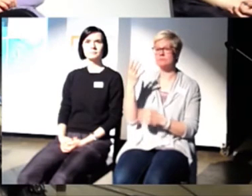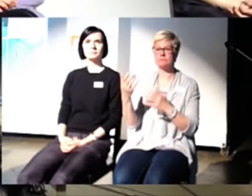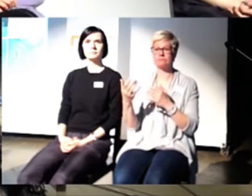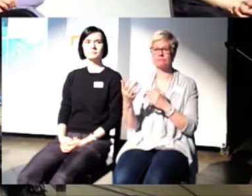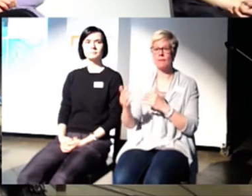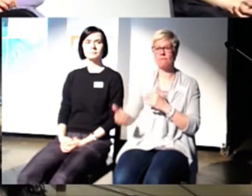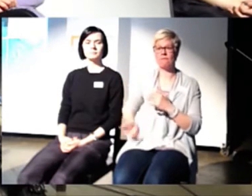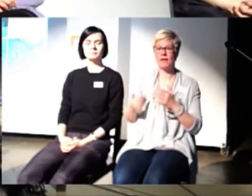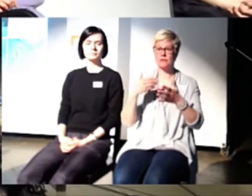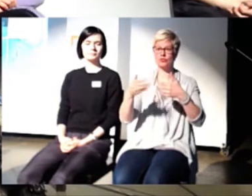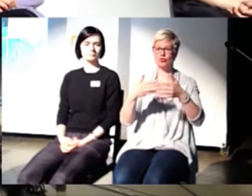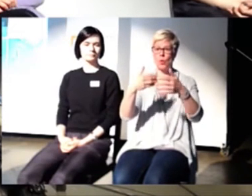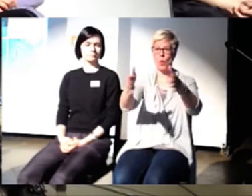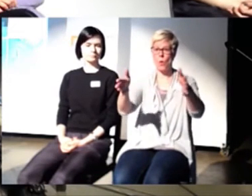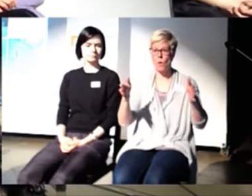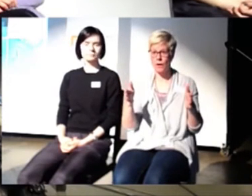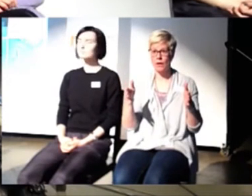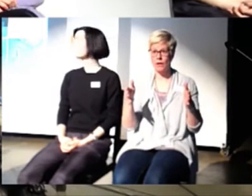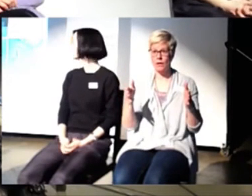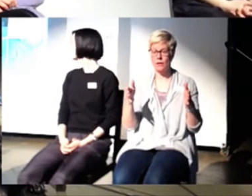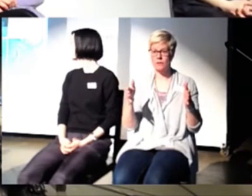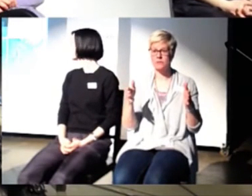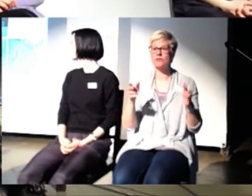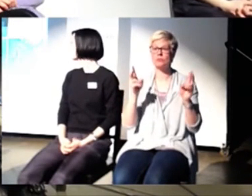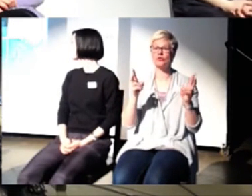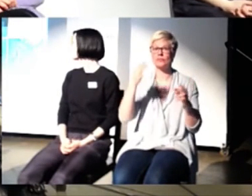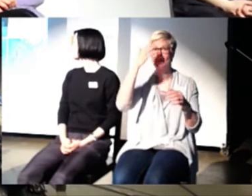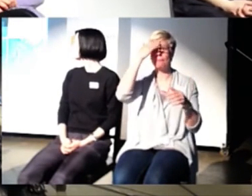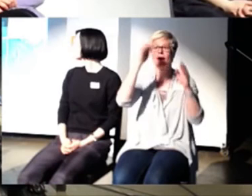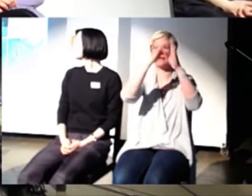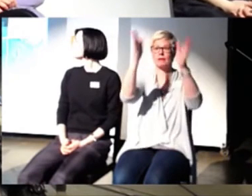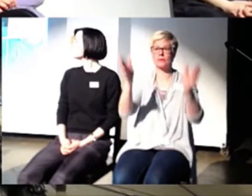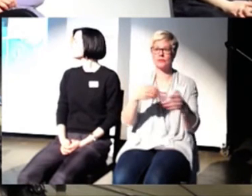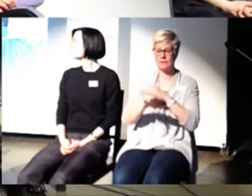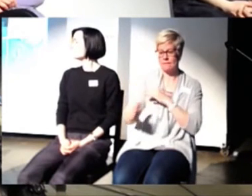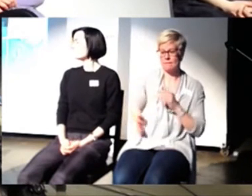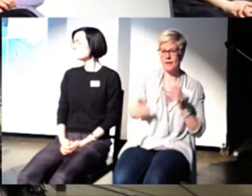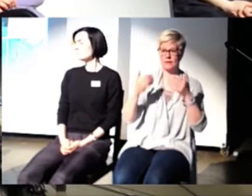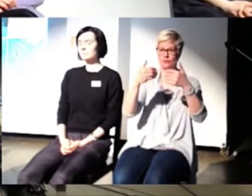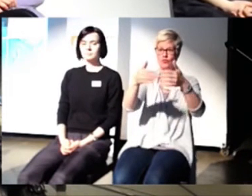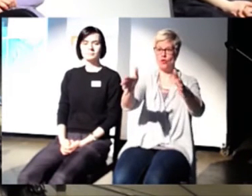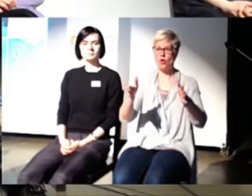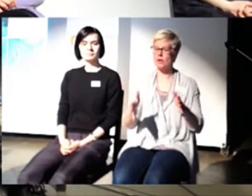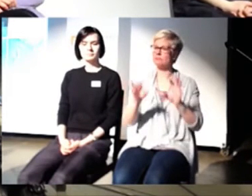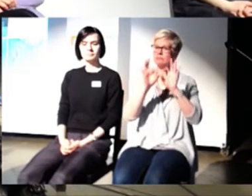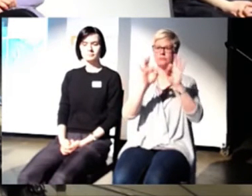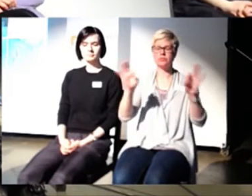vierastyöhuoneista, mitä on myöskin päärakennuksessa, mitä on hyvin tyylikästi